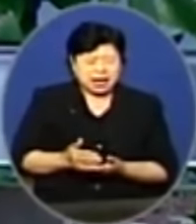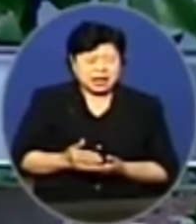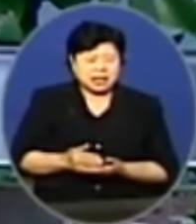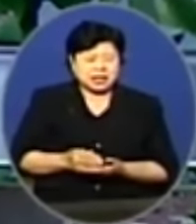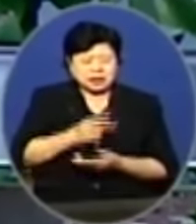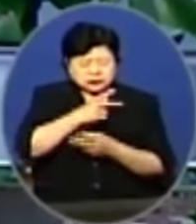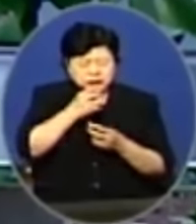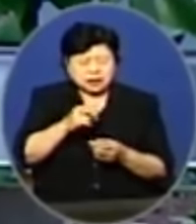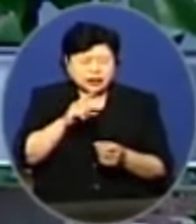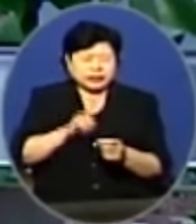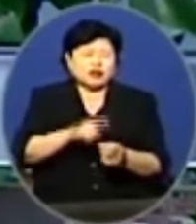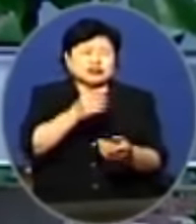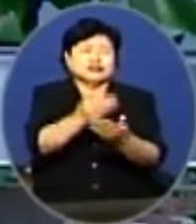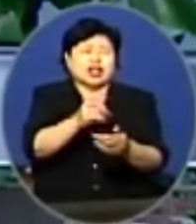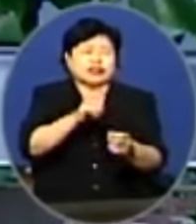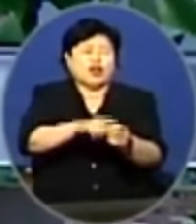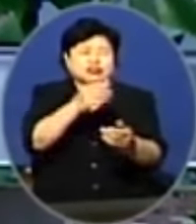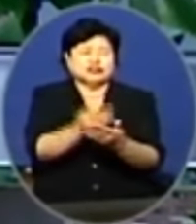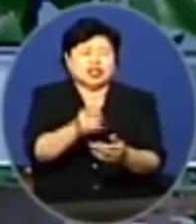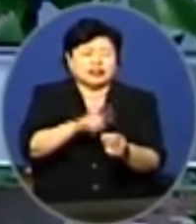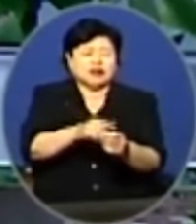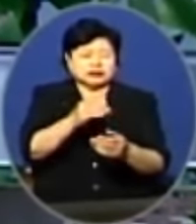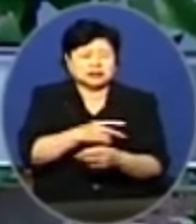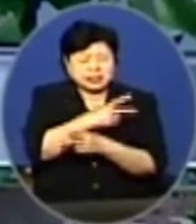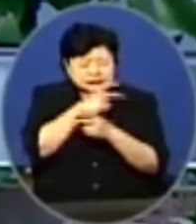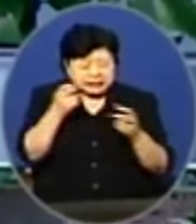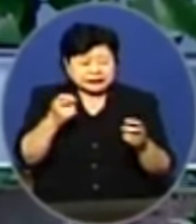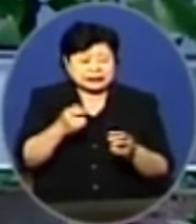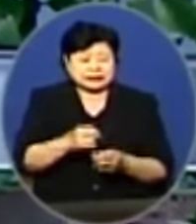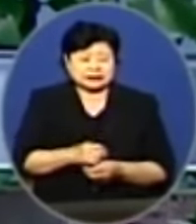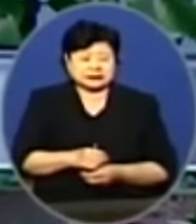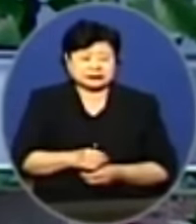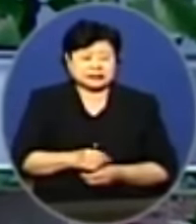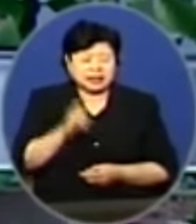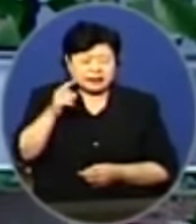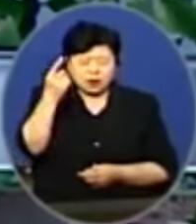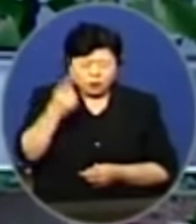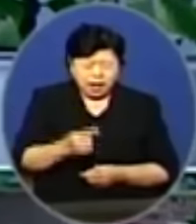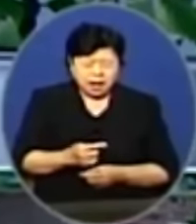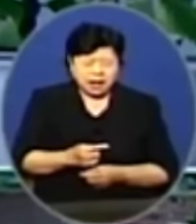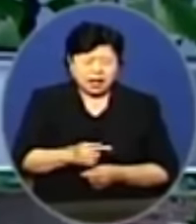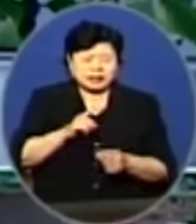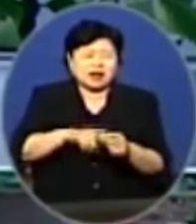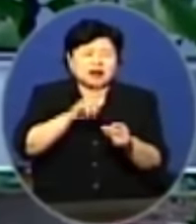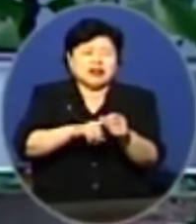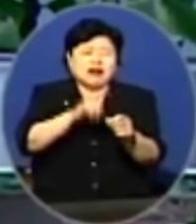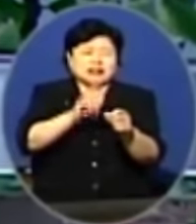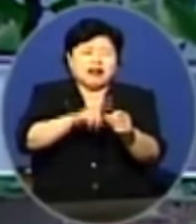마세요. 아, 떡 좀 주세요. 아, 잔다니까 안 돼. 내일 와.